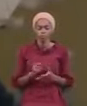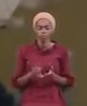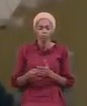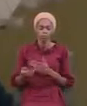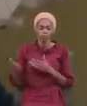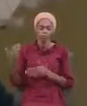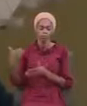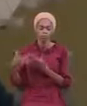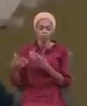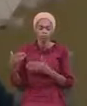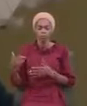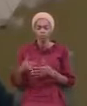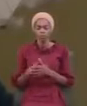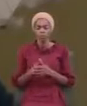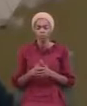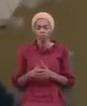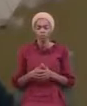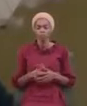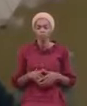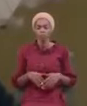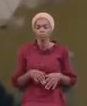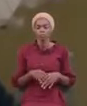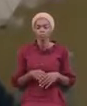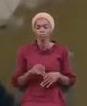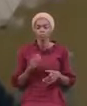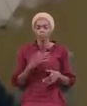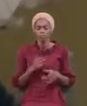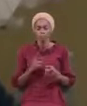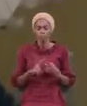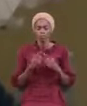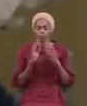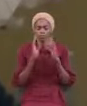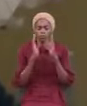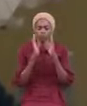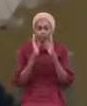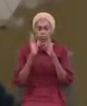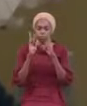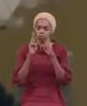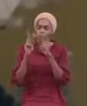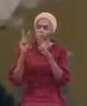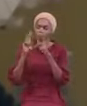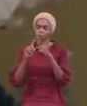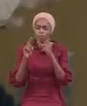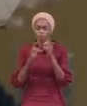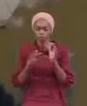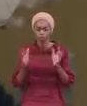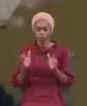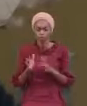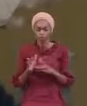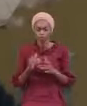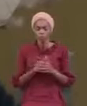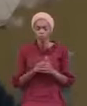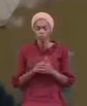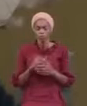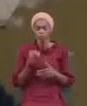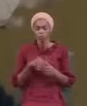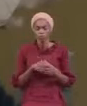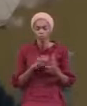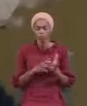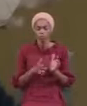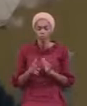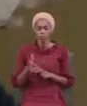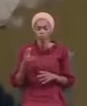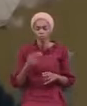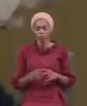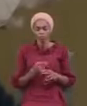pour avoir le regard sur toi pour la purification totale mis en place pour nous au nom de Jésus merci